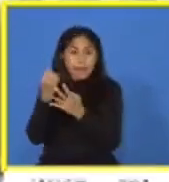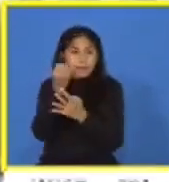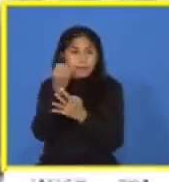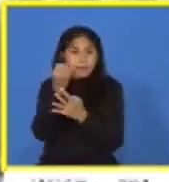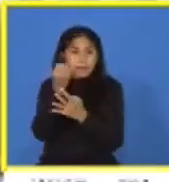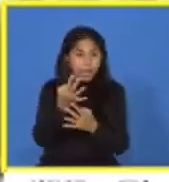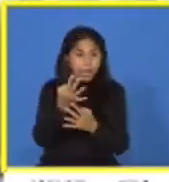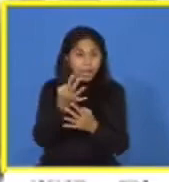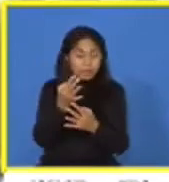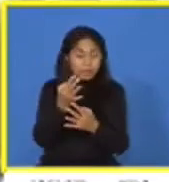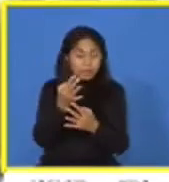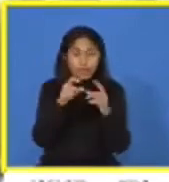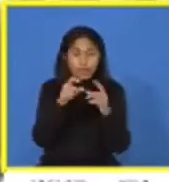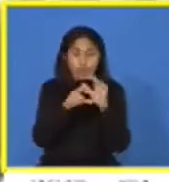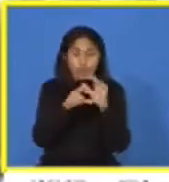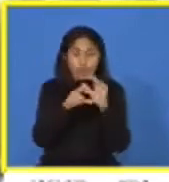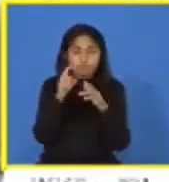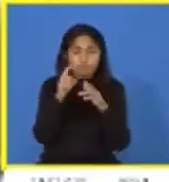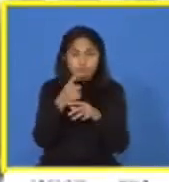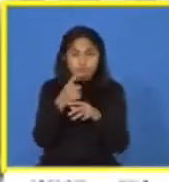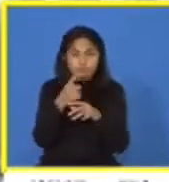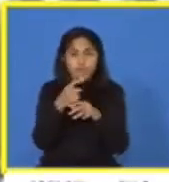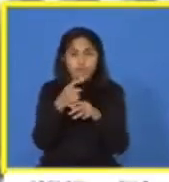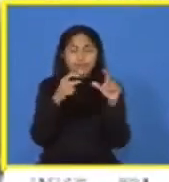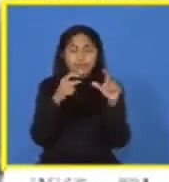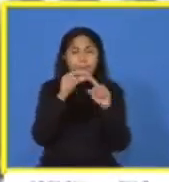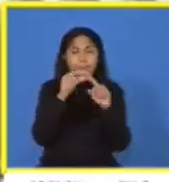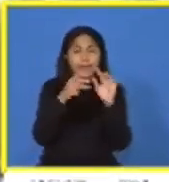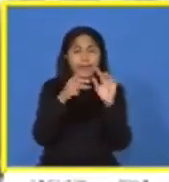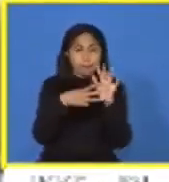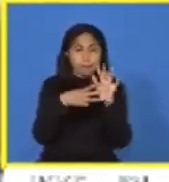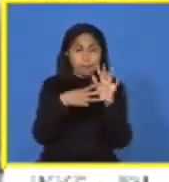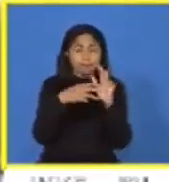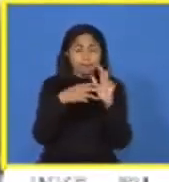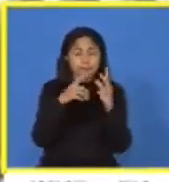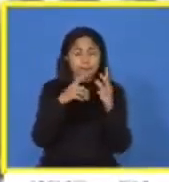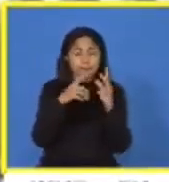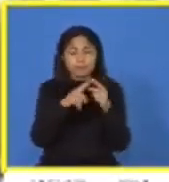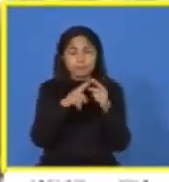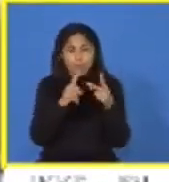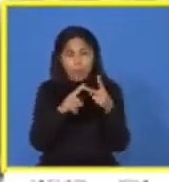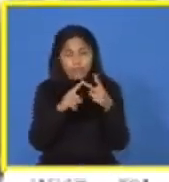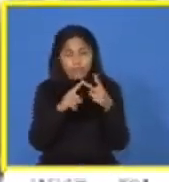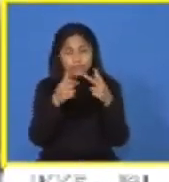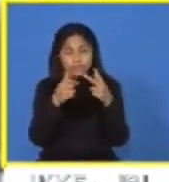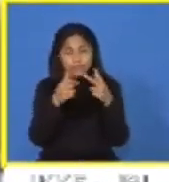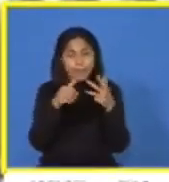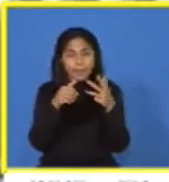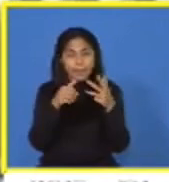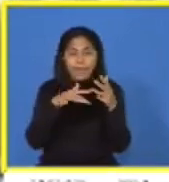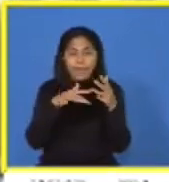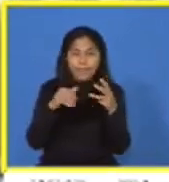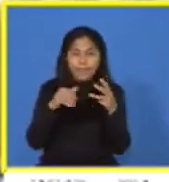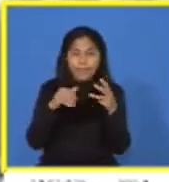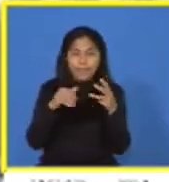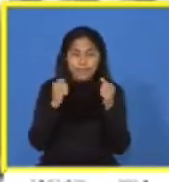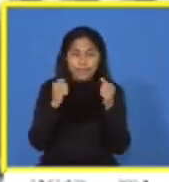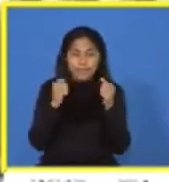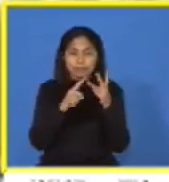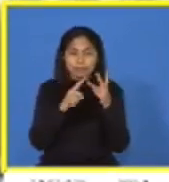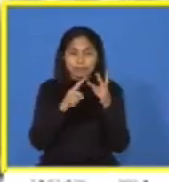dari beberapa sudut. Yang pertama dari kesiapan SDM, kesiapan alat kesehatan, kesiapan obat-obatan, dan